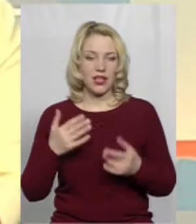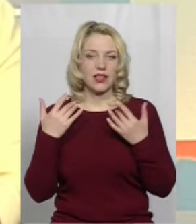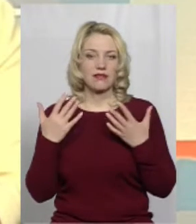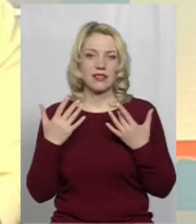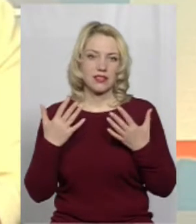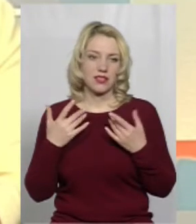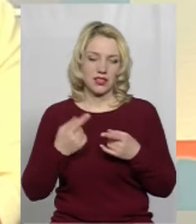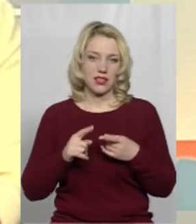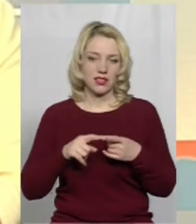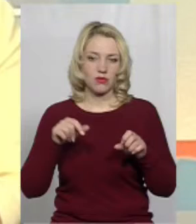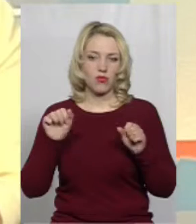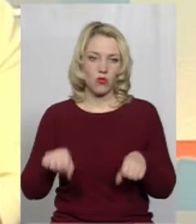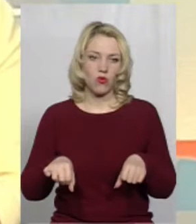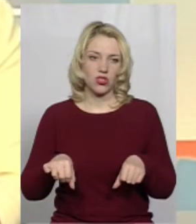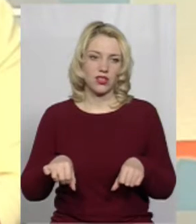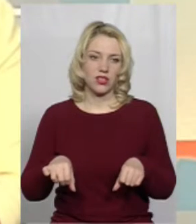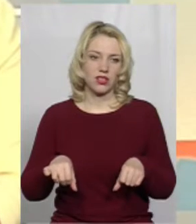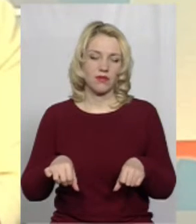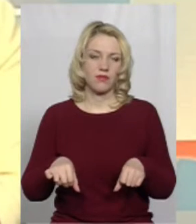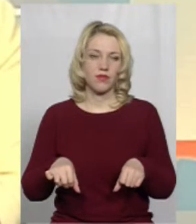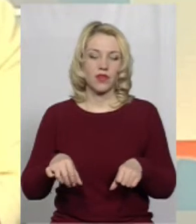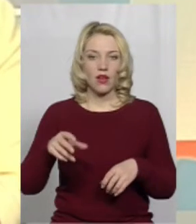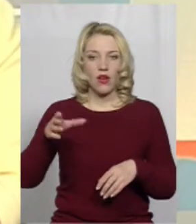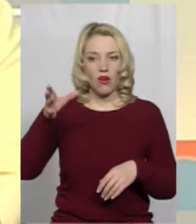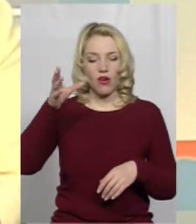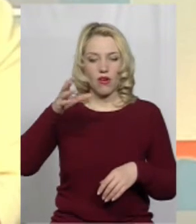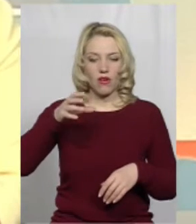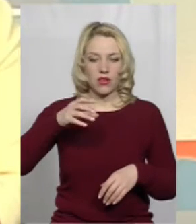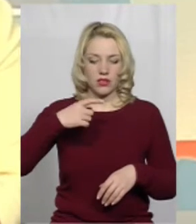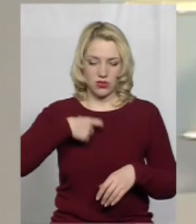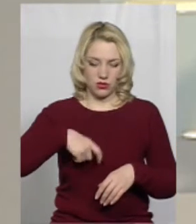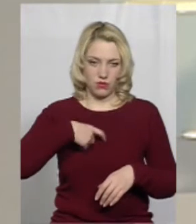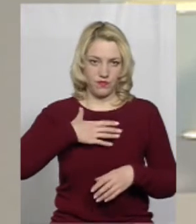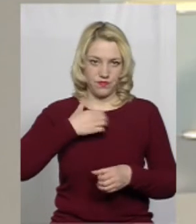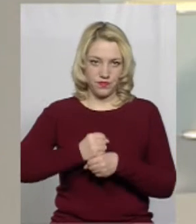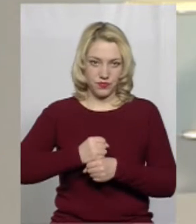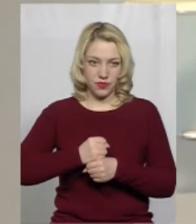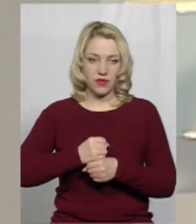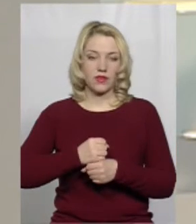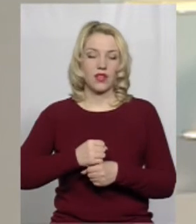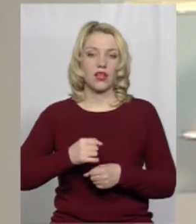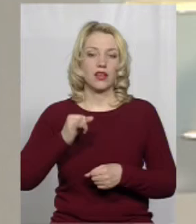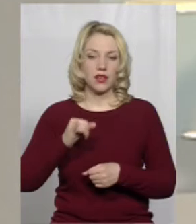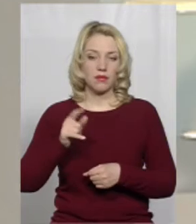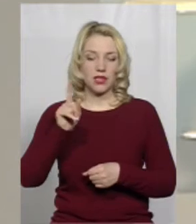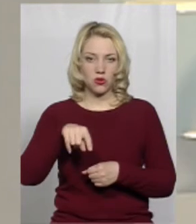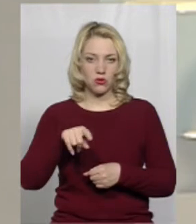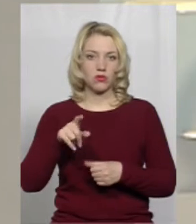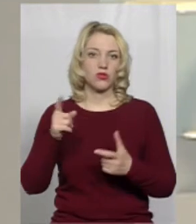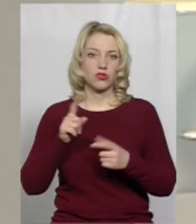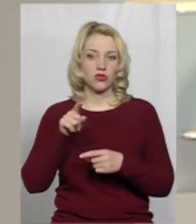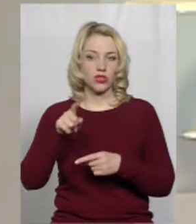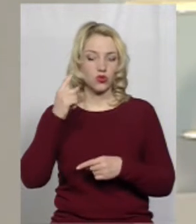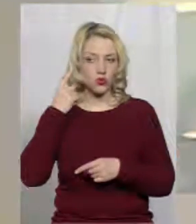ти спроможний оволодіти собою, своїм станом, навіть при тому, що